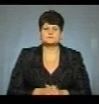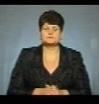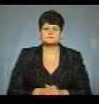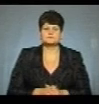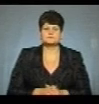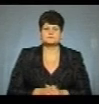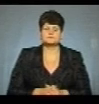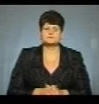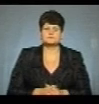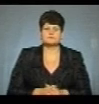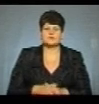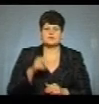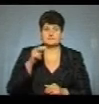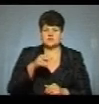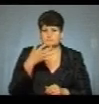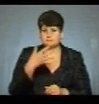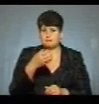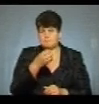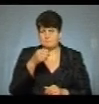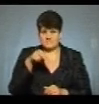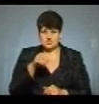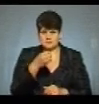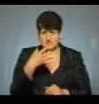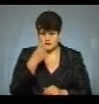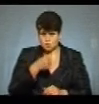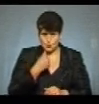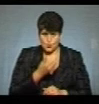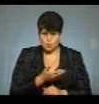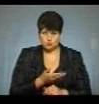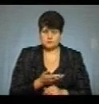Від 2015 року